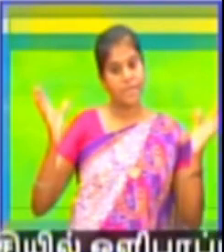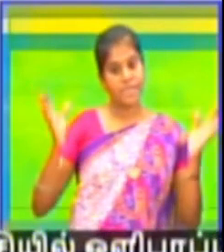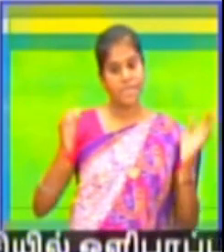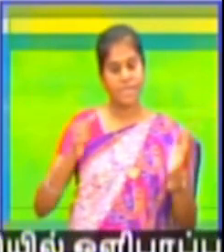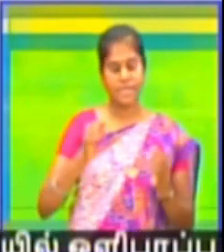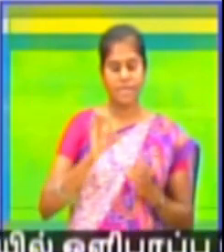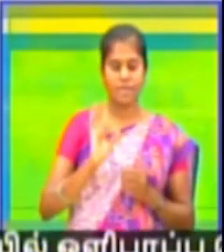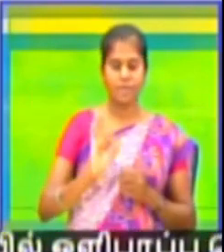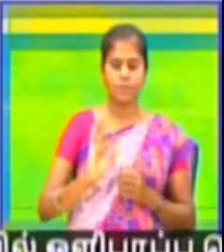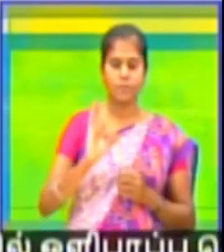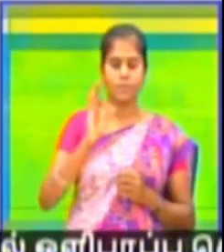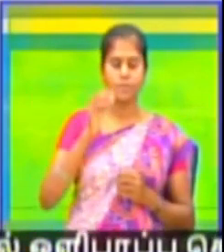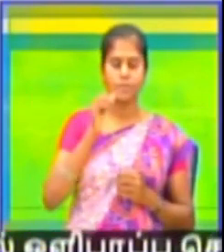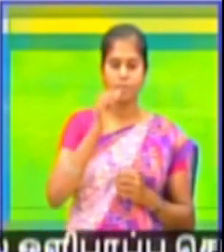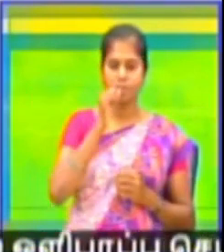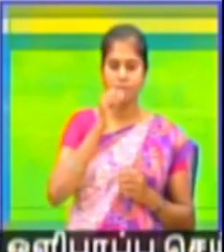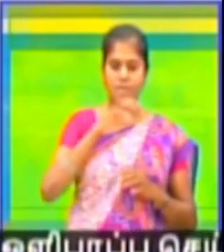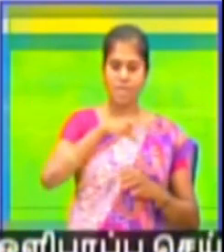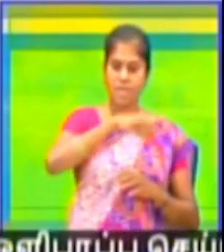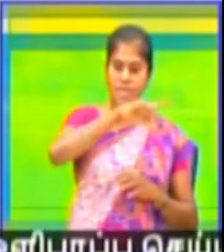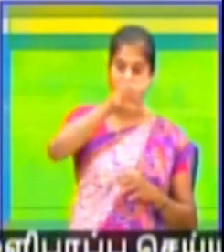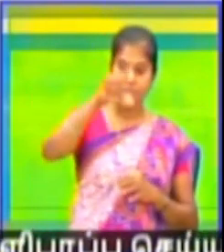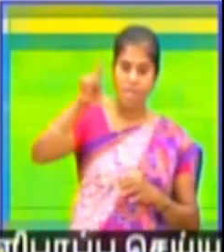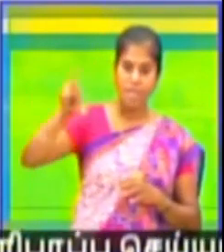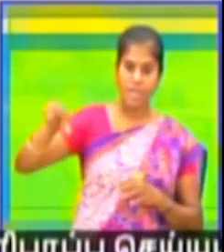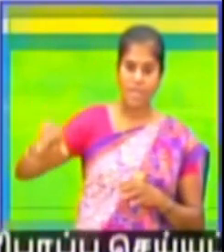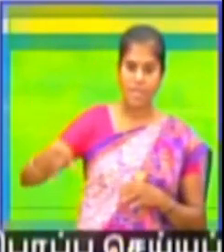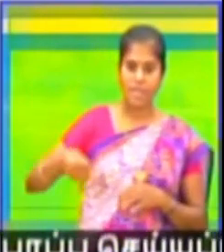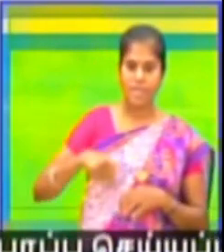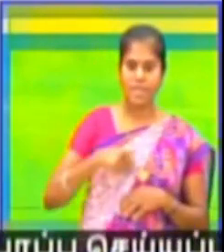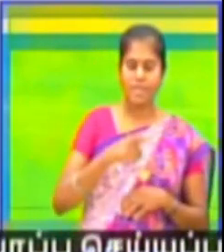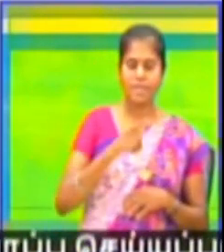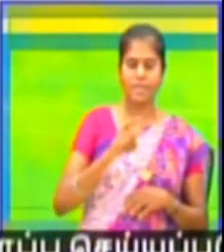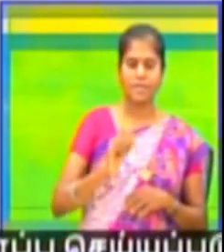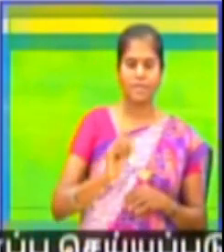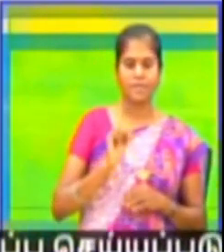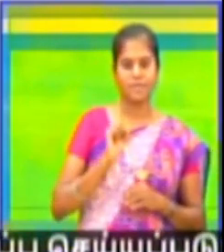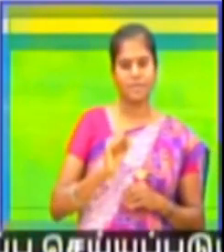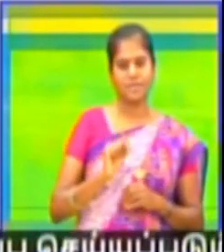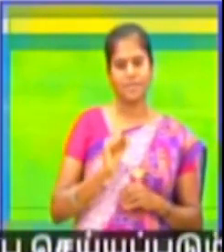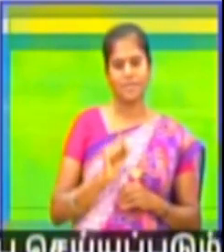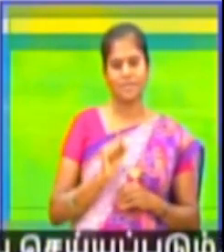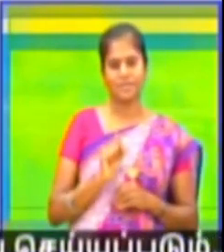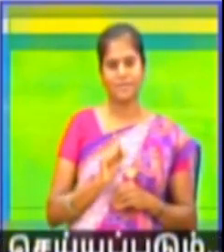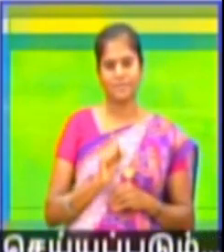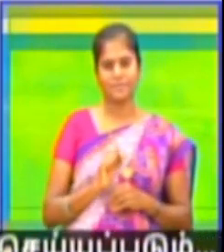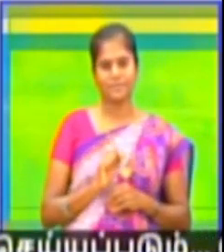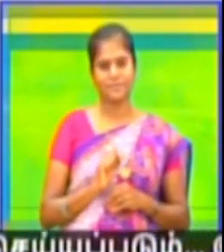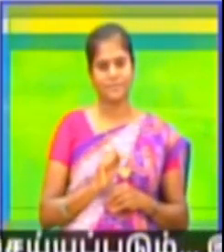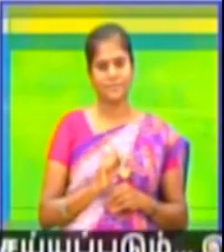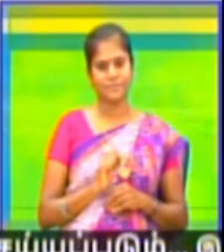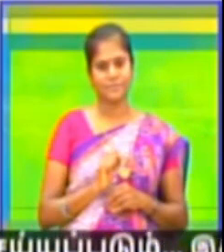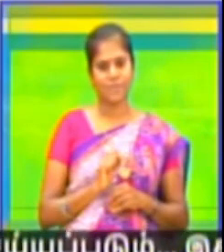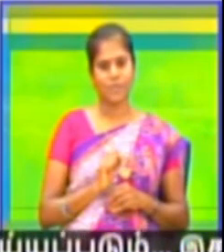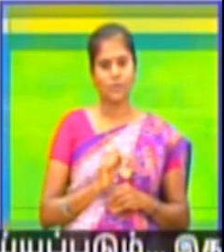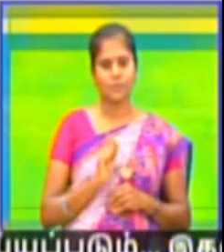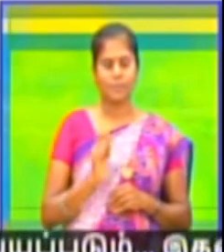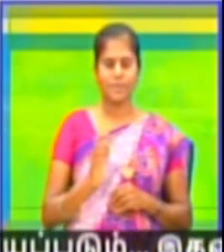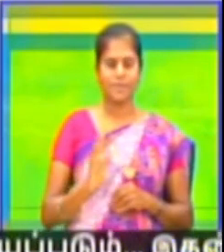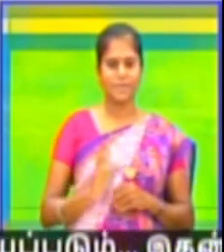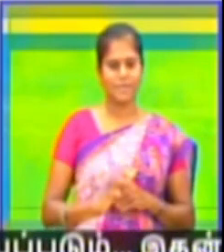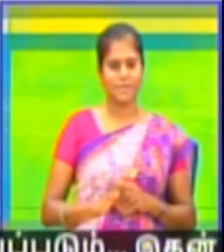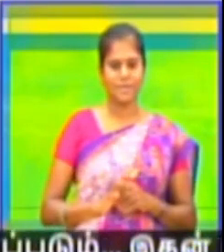ஏரி எது? உலகின் மிகப்பெரிய நன்னீர் ஏரி சுப்பீரியர்